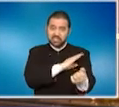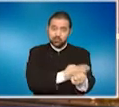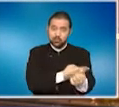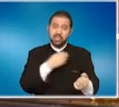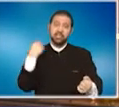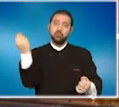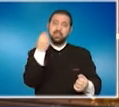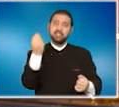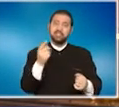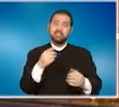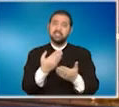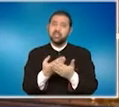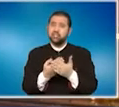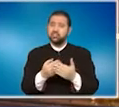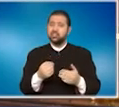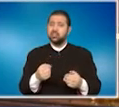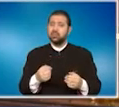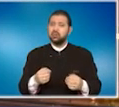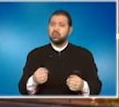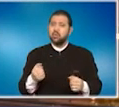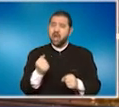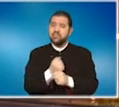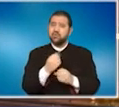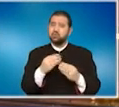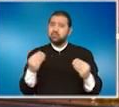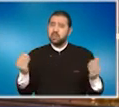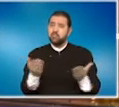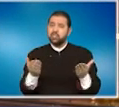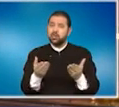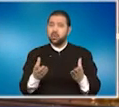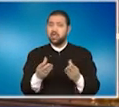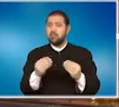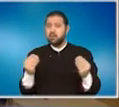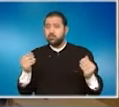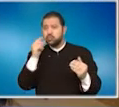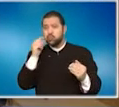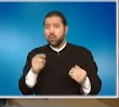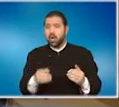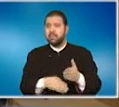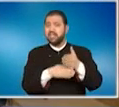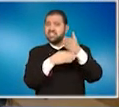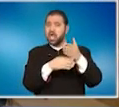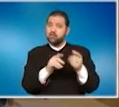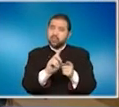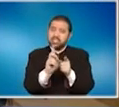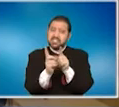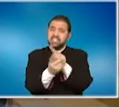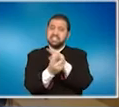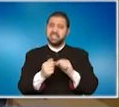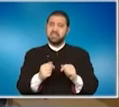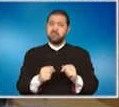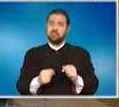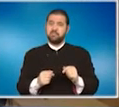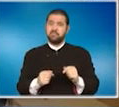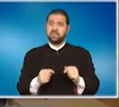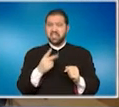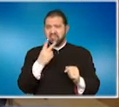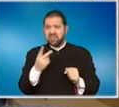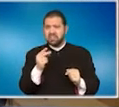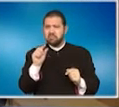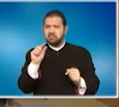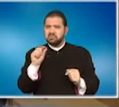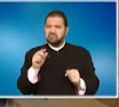om credincios, e un om minunat. Un om bun, un om iubitor, e un om minunat. Un om